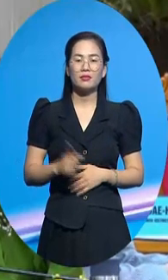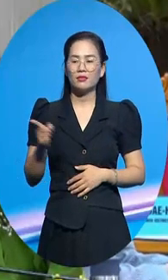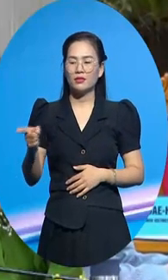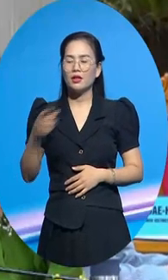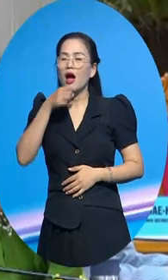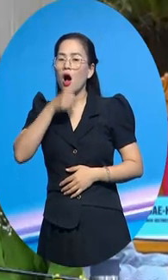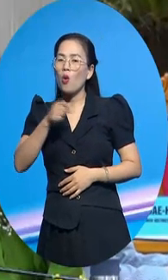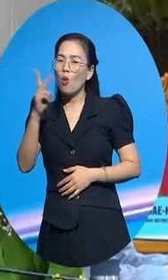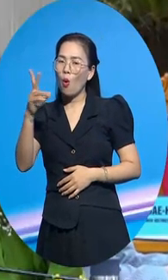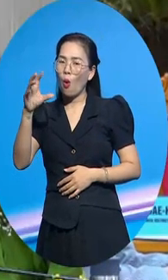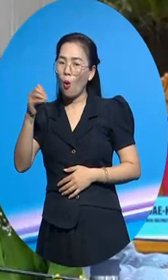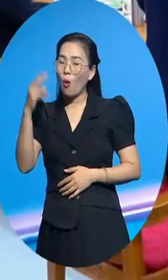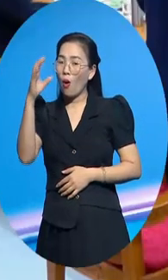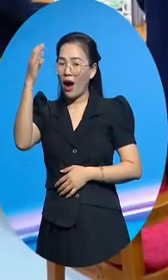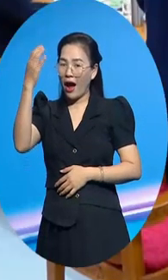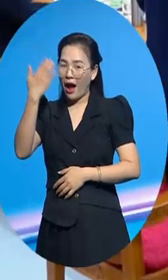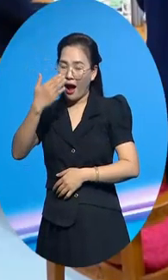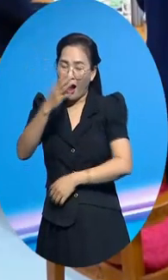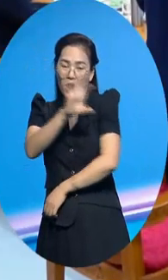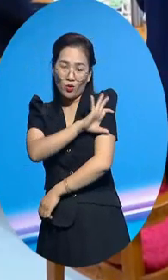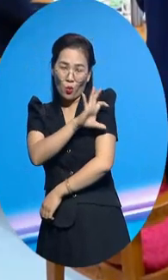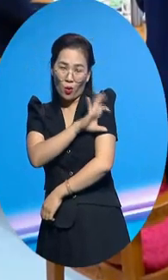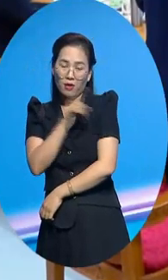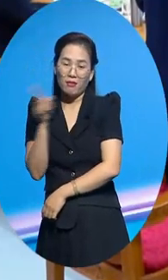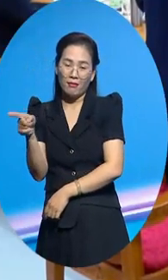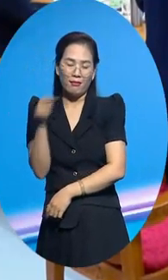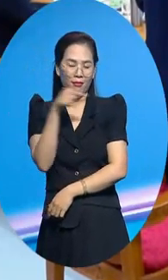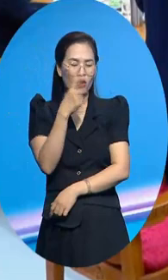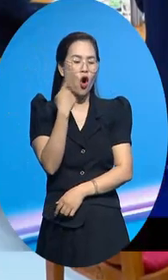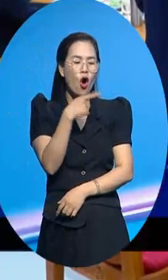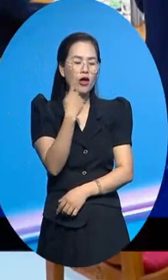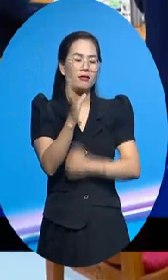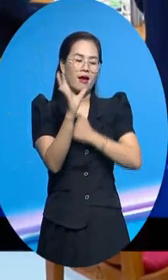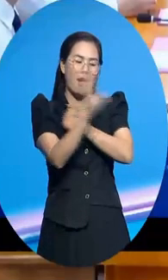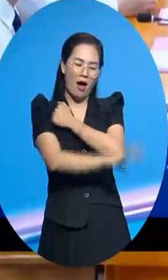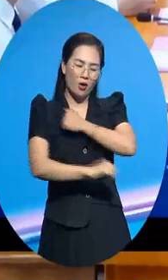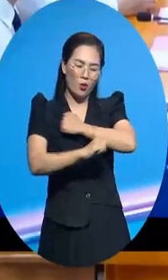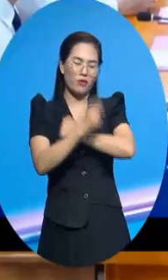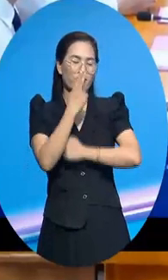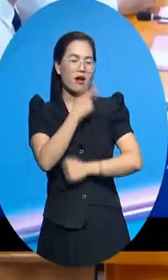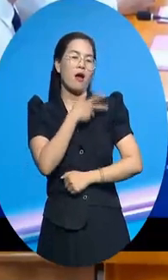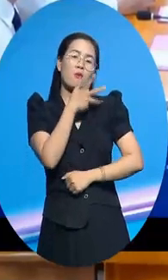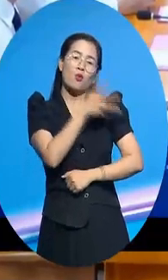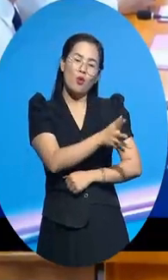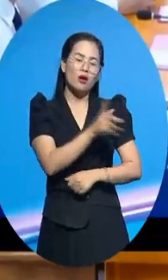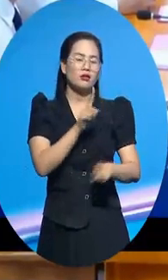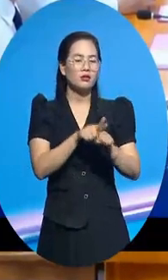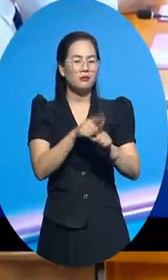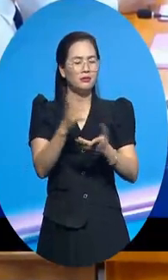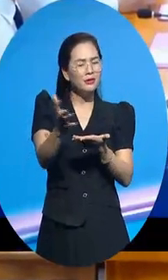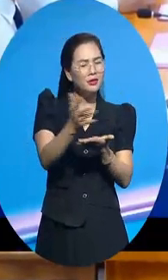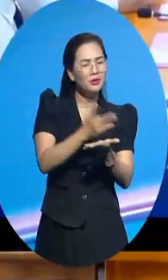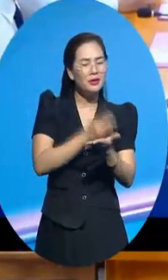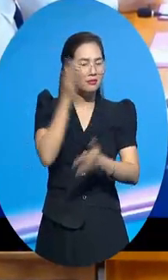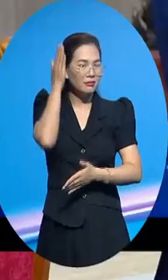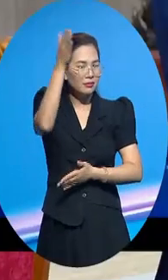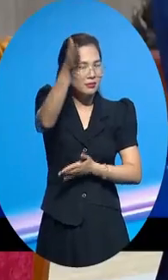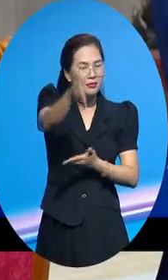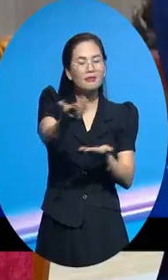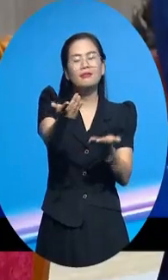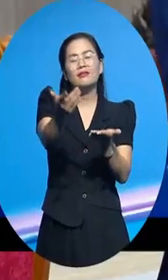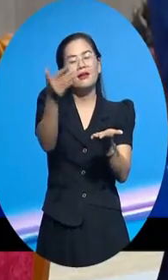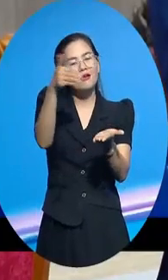ông Lee Jae-ho cho biết, thành phố Phú Quốc là môi trường đầu tư hấp dẫn, là thị trường có nhiều cơ hội để phát triển trong tương lai. Vì vậy, thành